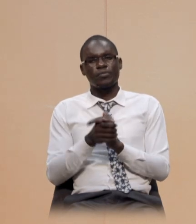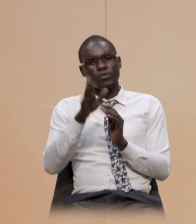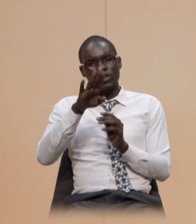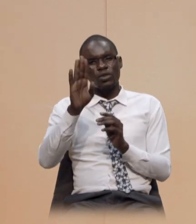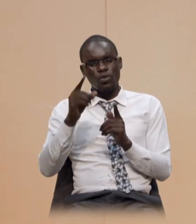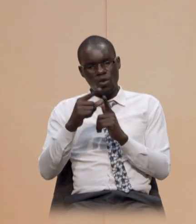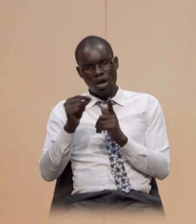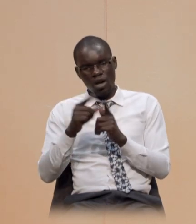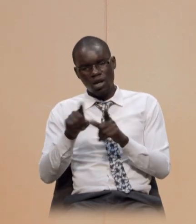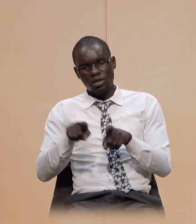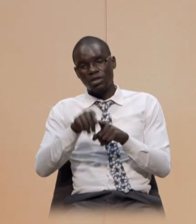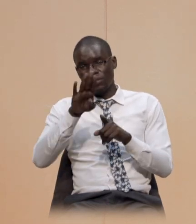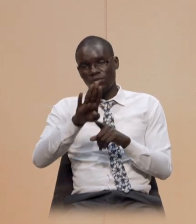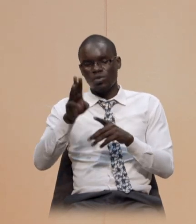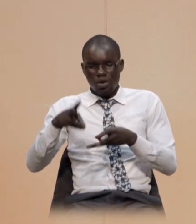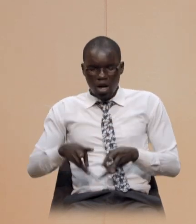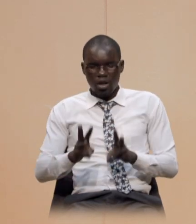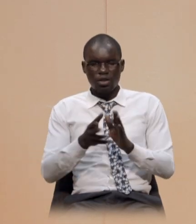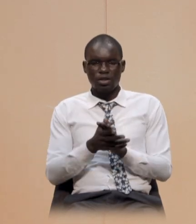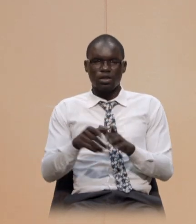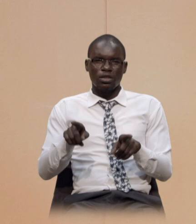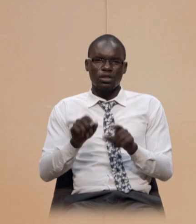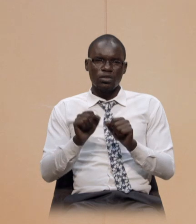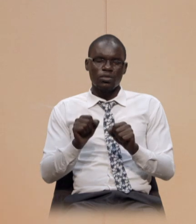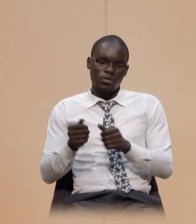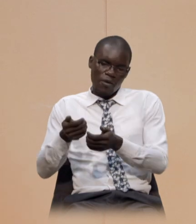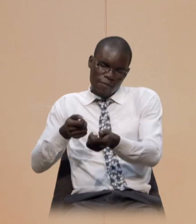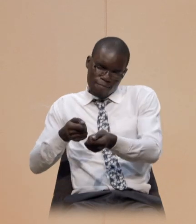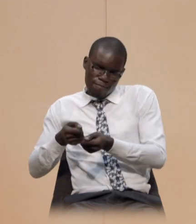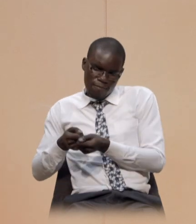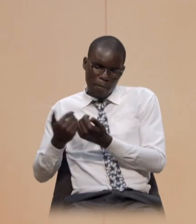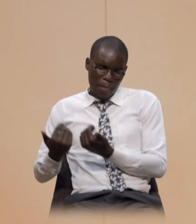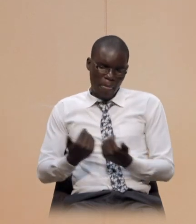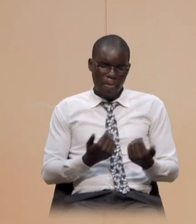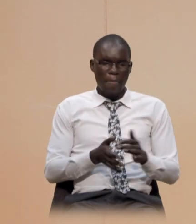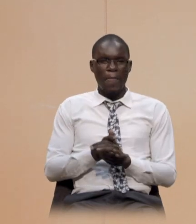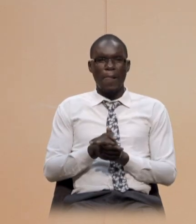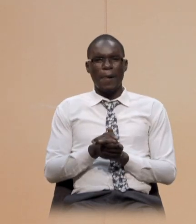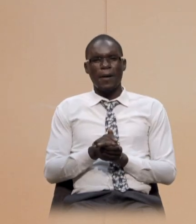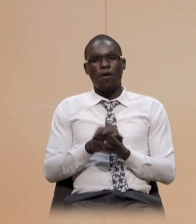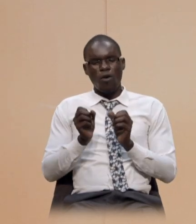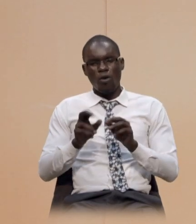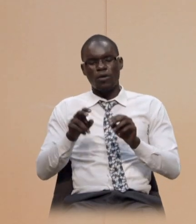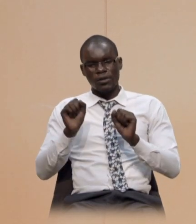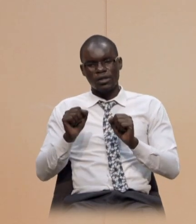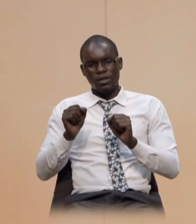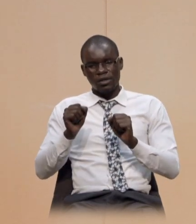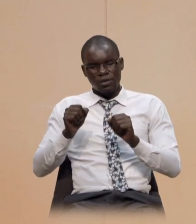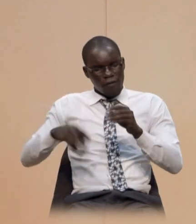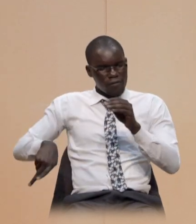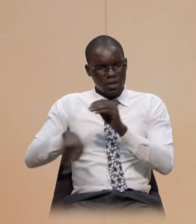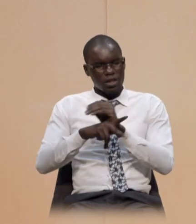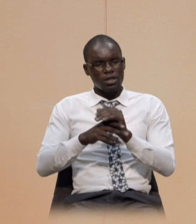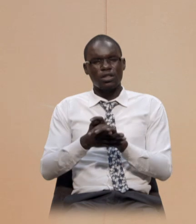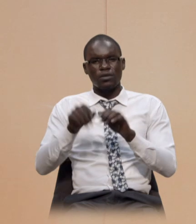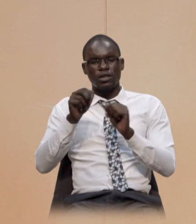Maneno yako na matendo yako inaweza kufutia watoto ama inaweza kuwatorosha. Kwa hivyo